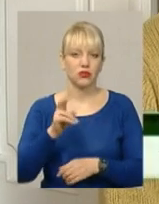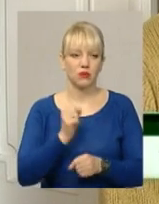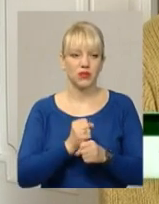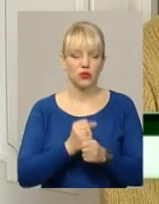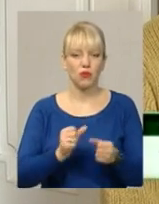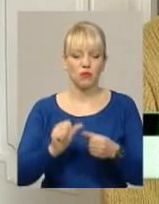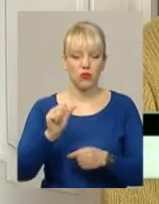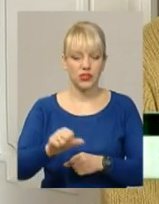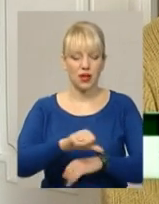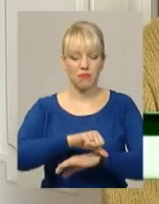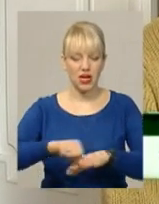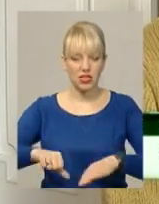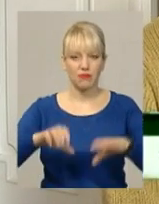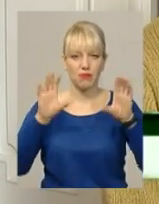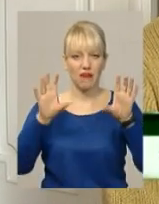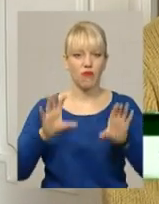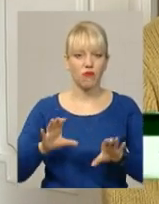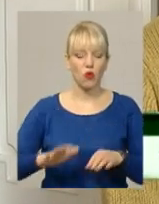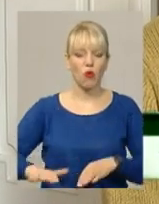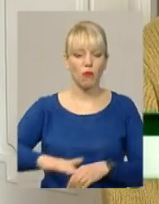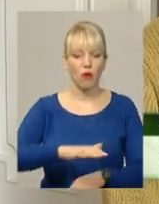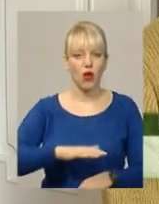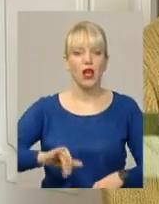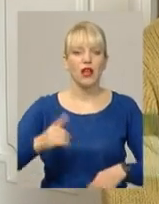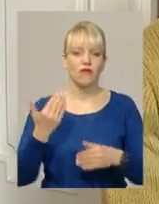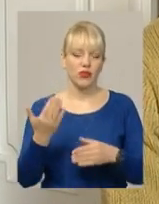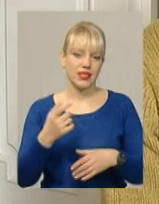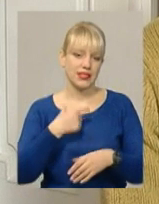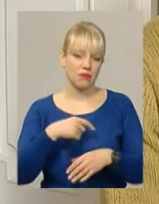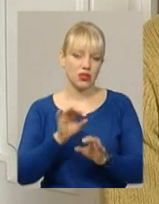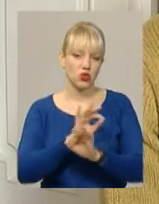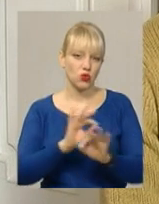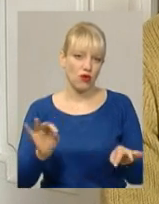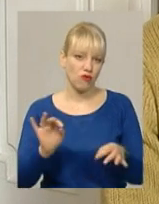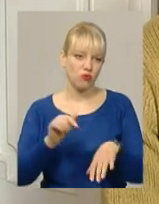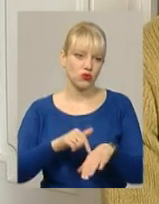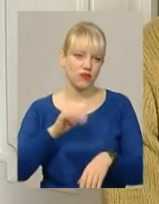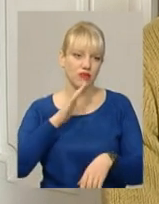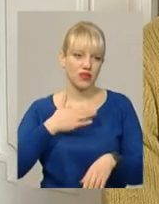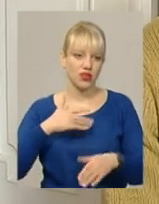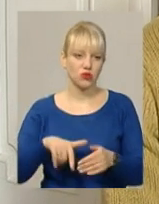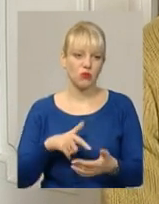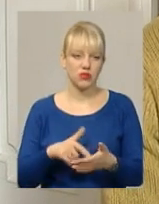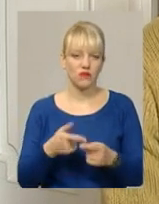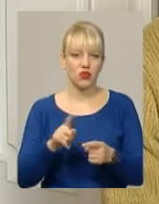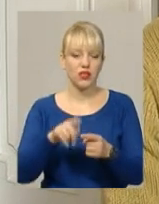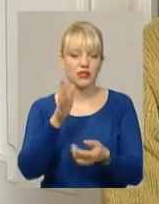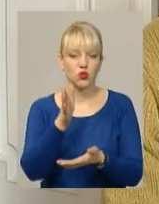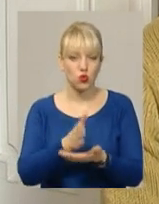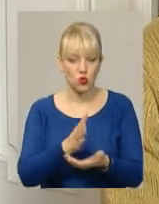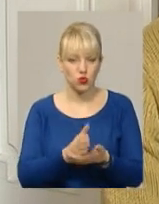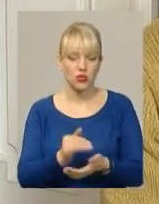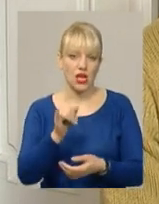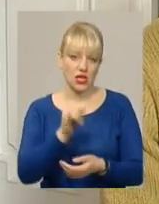поза межами правового поля і вони чудово себе почувають в нашому місті, вони існують, вони навіть,